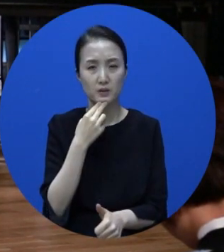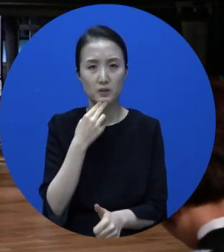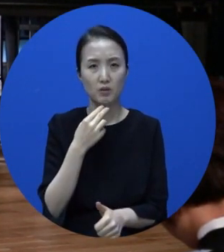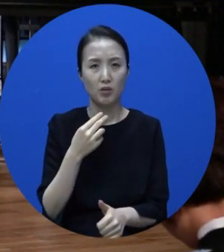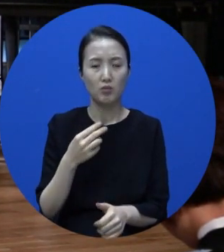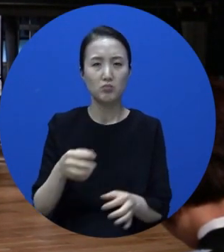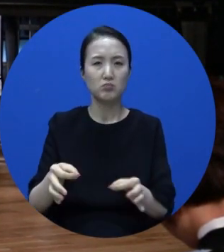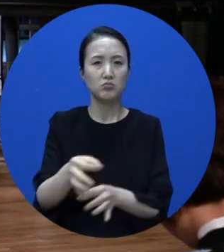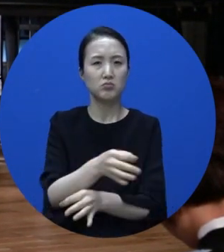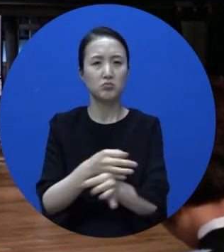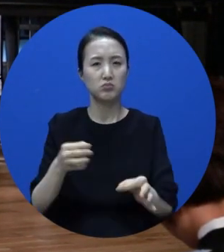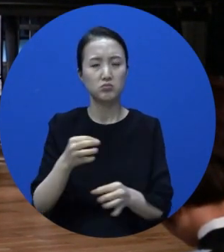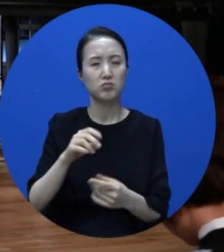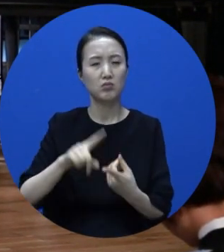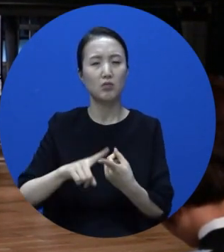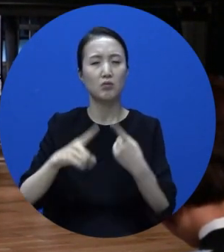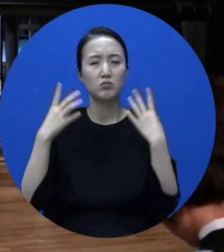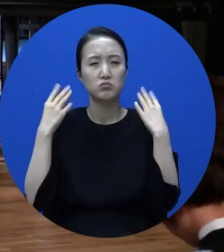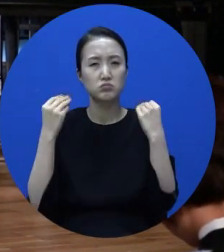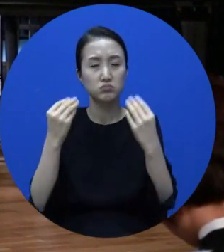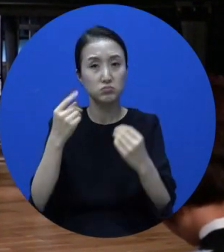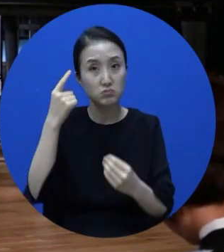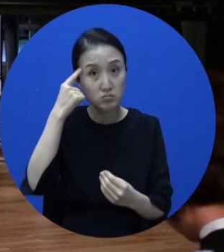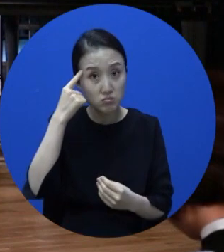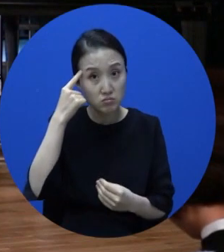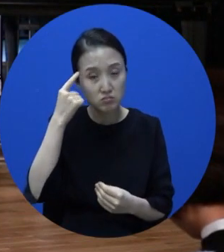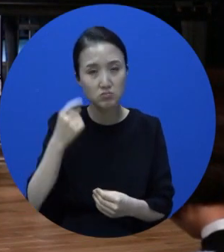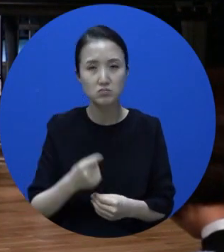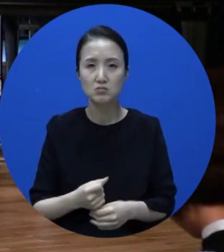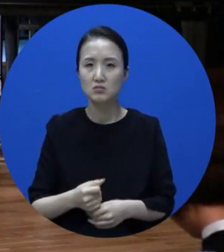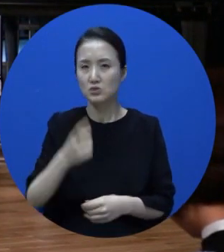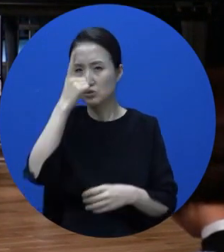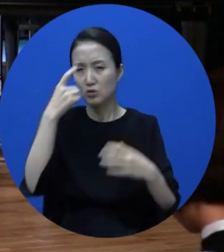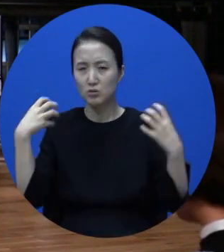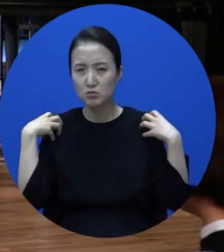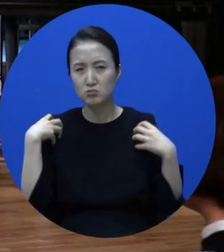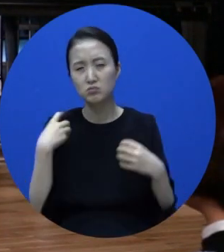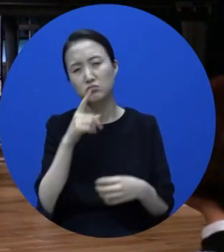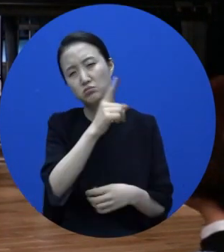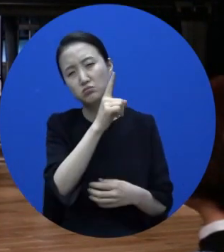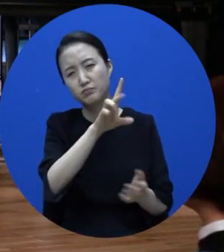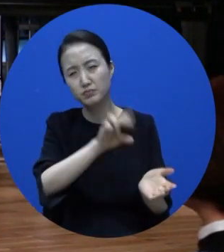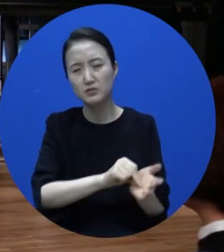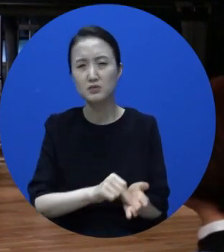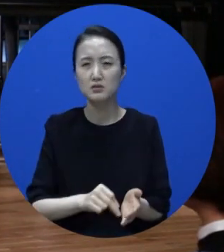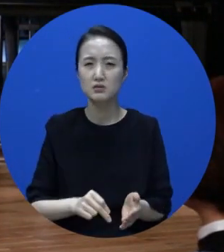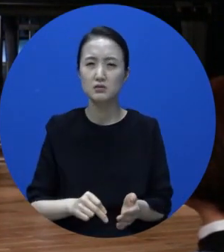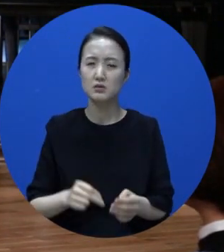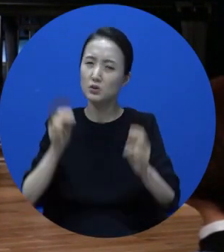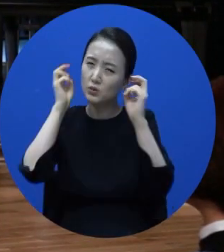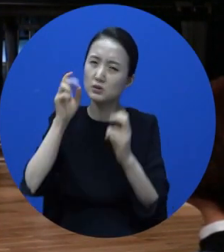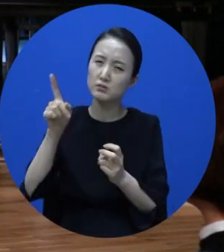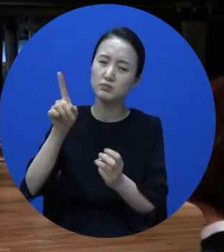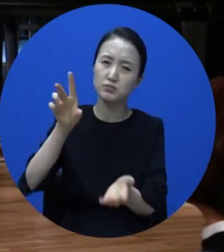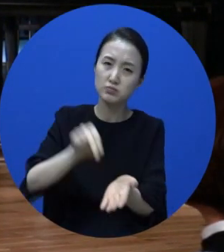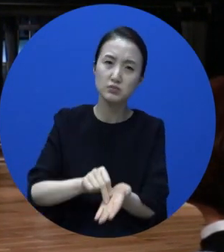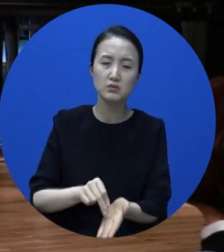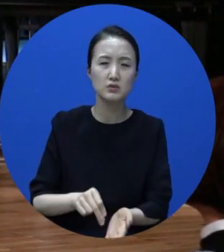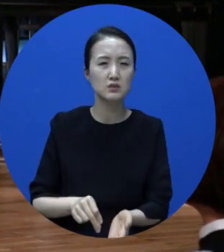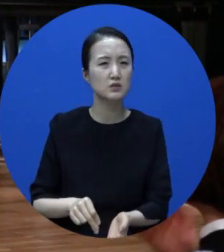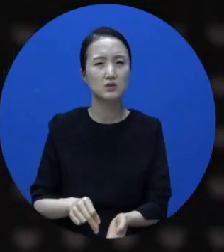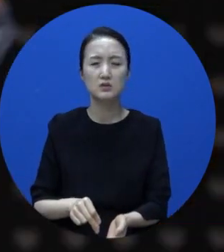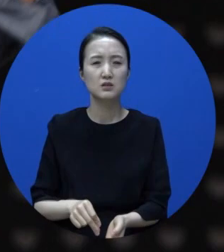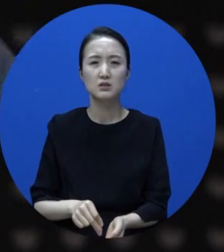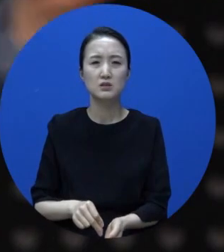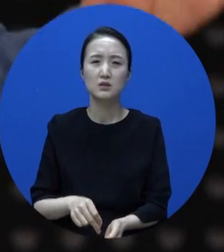이다 왜냐하면 정부는 대기업 탓하고 대기업은 정 붙었다고 청년들은 나라 타고